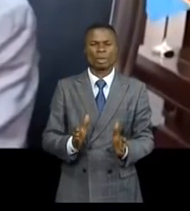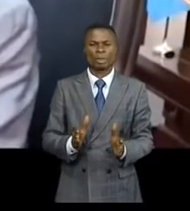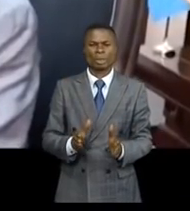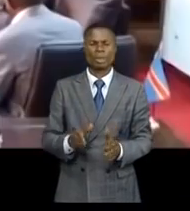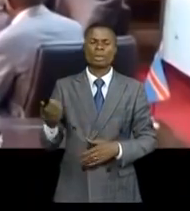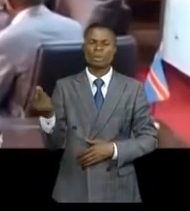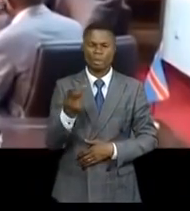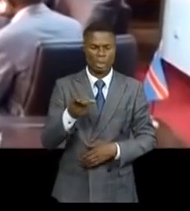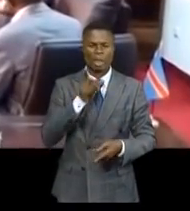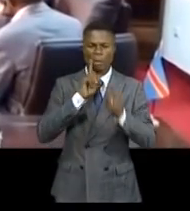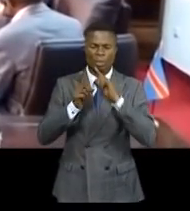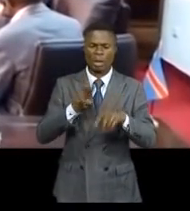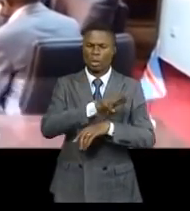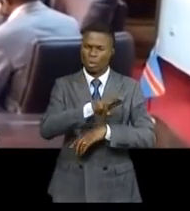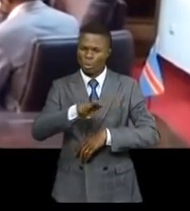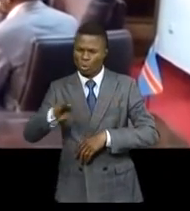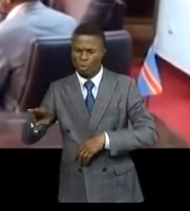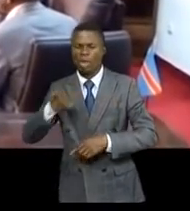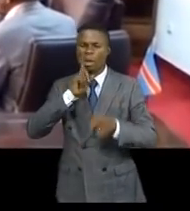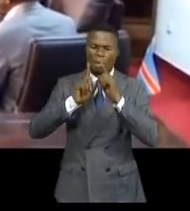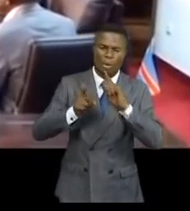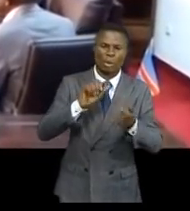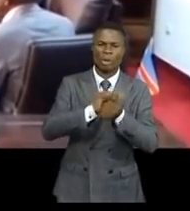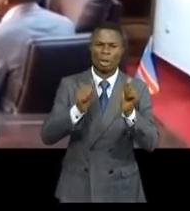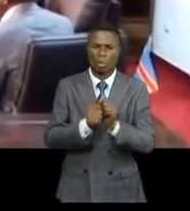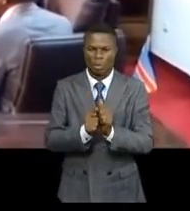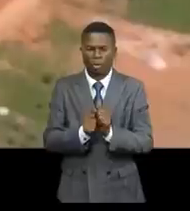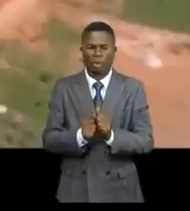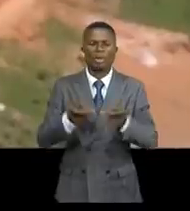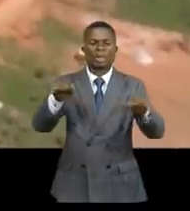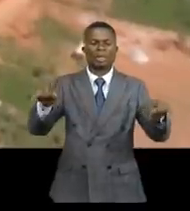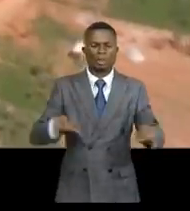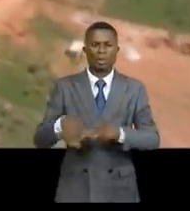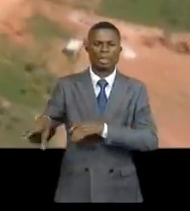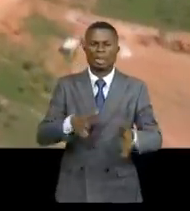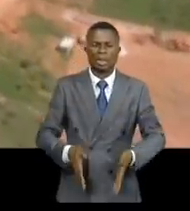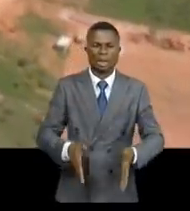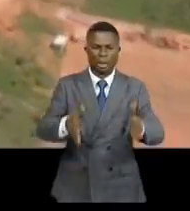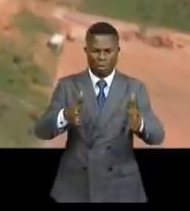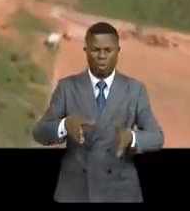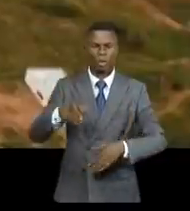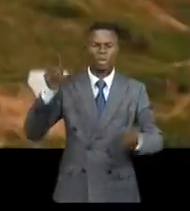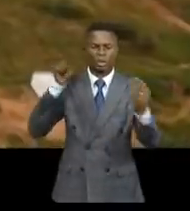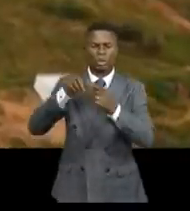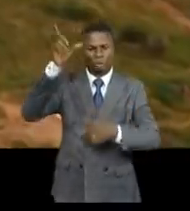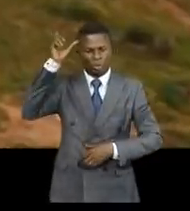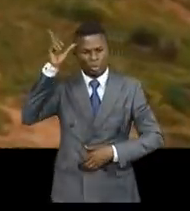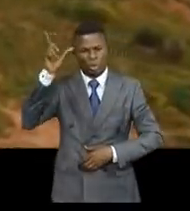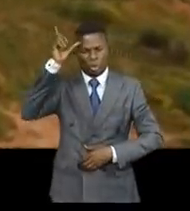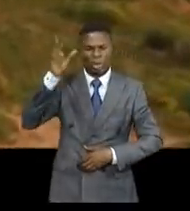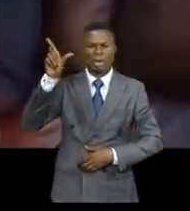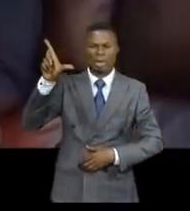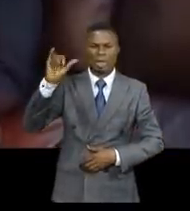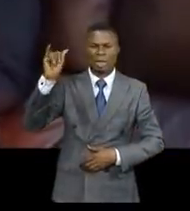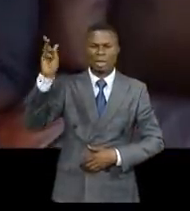Ilunga ont eu plus de deux heures d'échange pour parler de la gestion de la concession des axes routiers Kasumbalesa-Lubumbashi, Lubumbashi-Likasi.